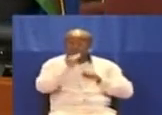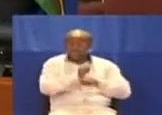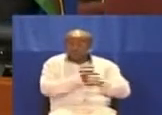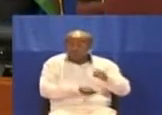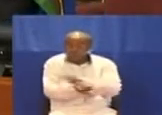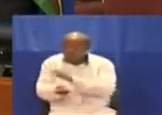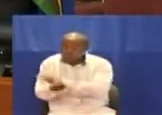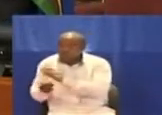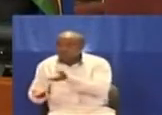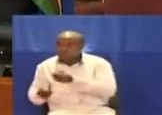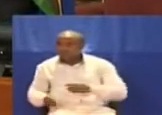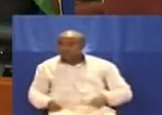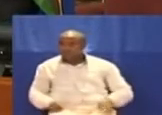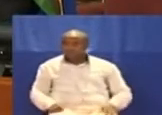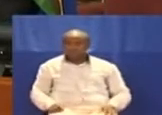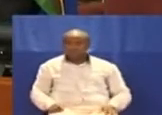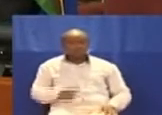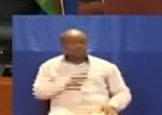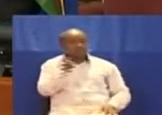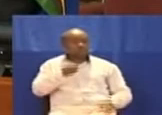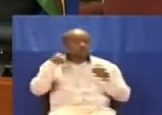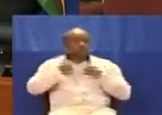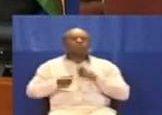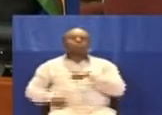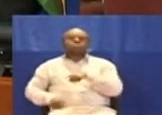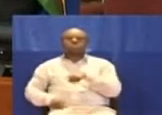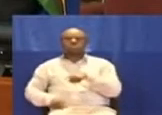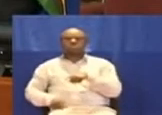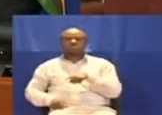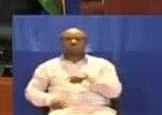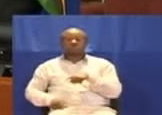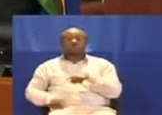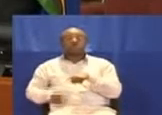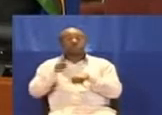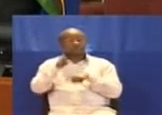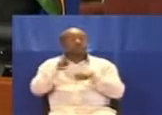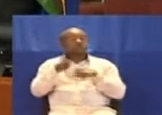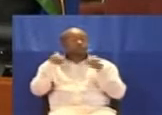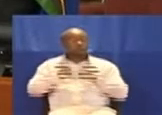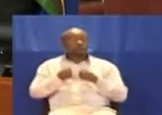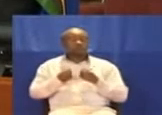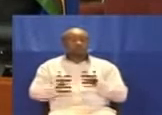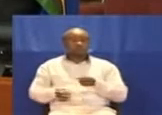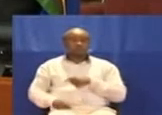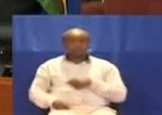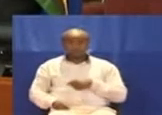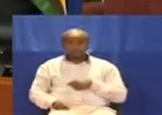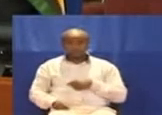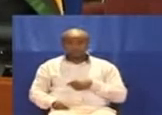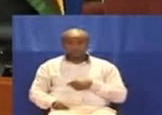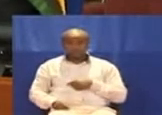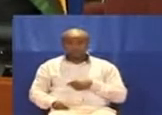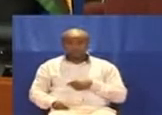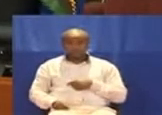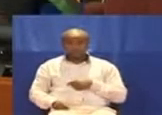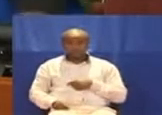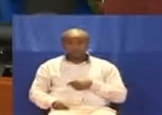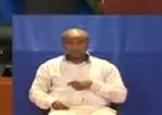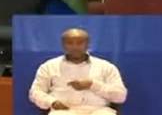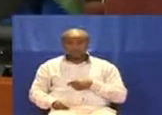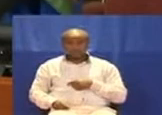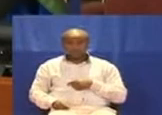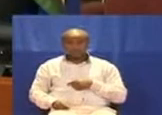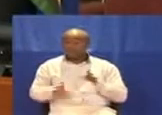Inawezekana? Ni ngumu sana. Ni ngumu sana. Bila hata kukatakata